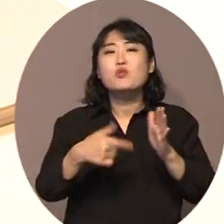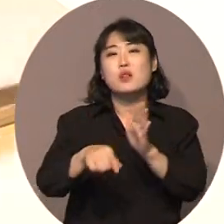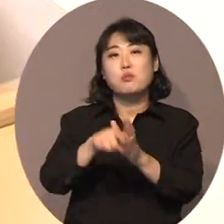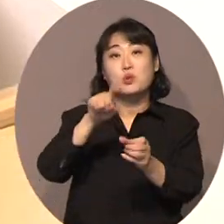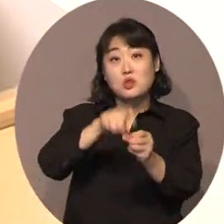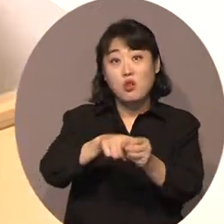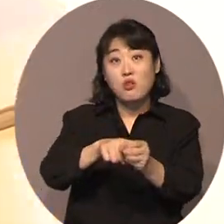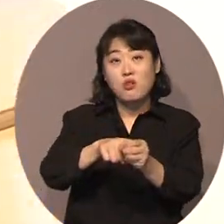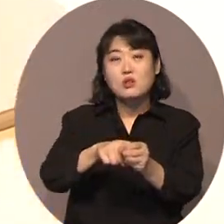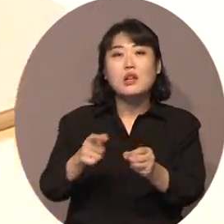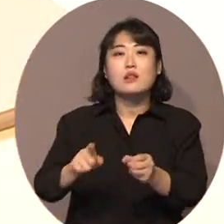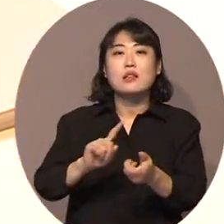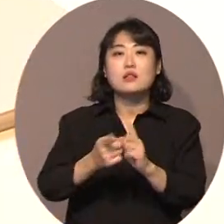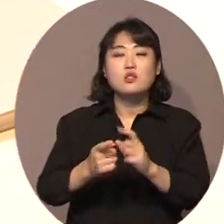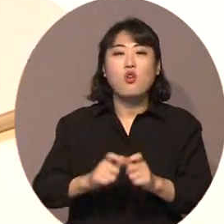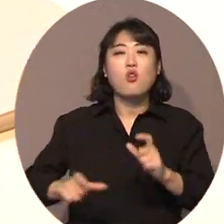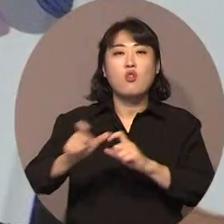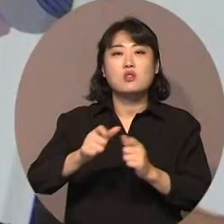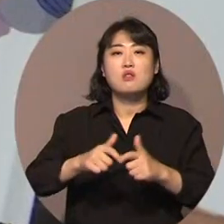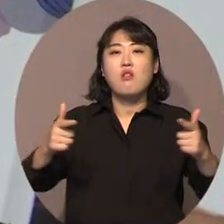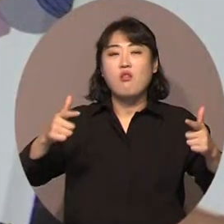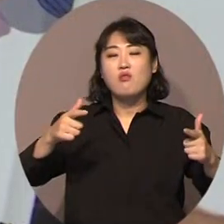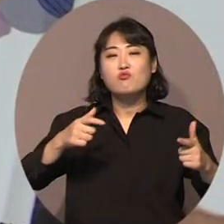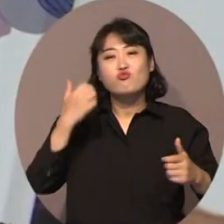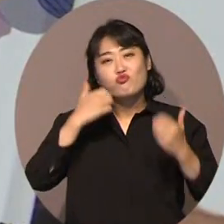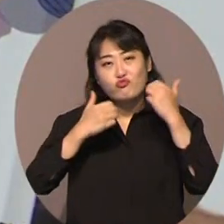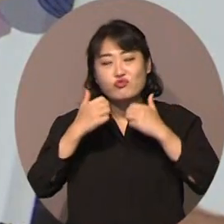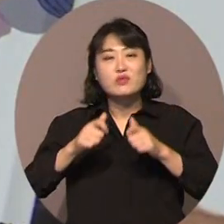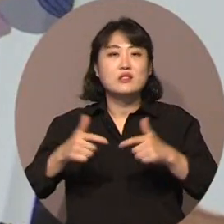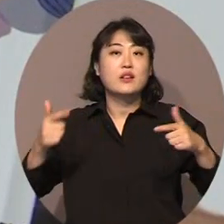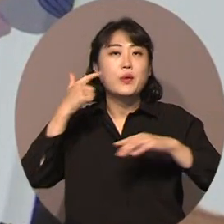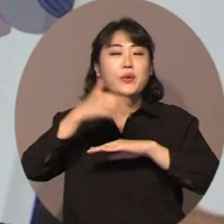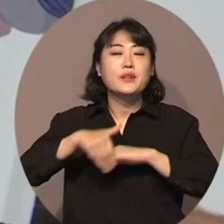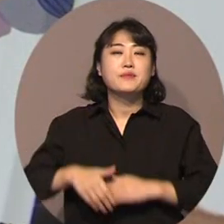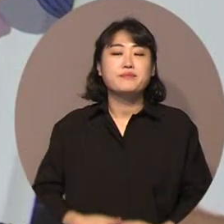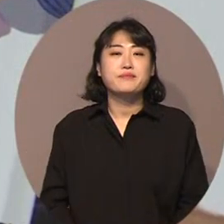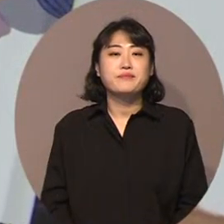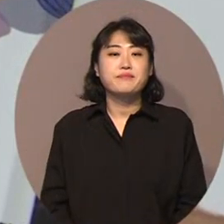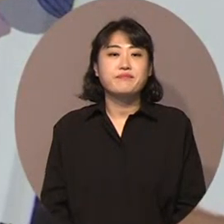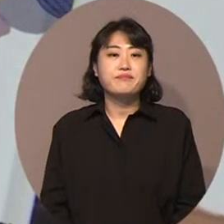제작의 대상을 확대해 나갈 계획입니다. MBC 뉴스 김광현입니다.